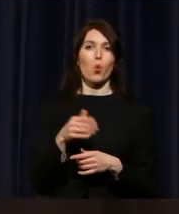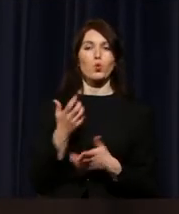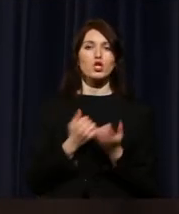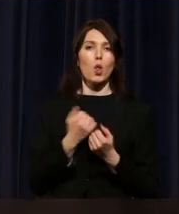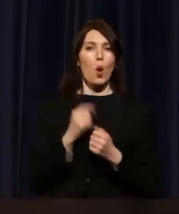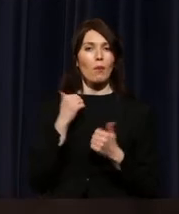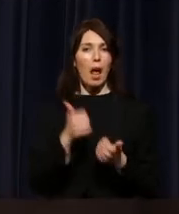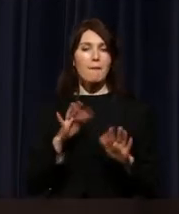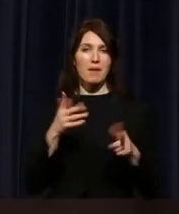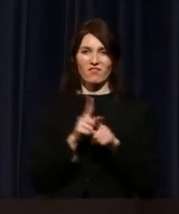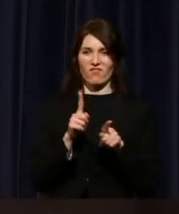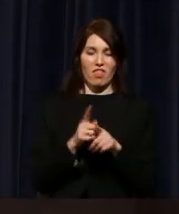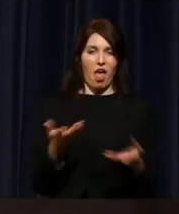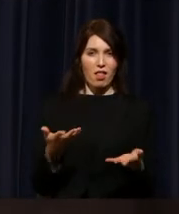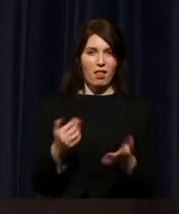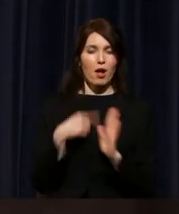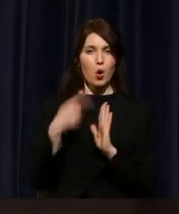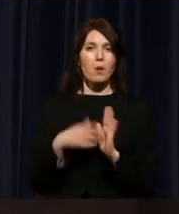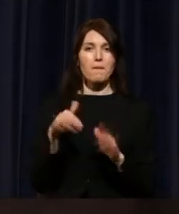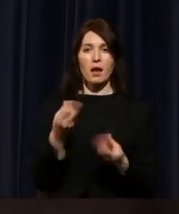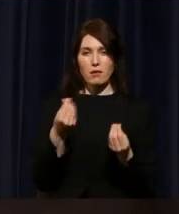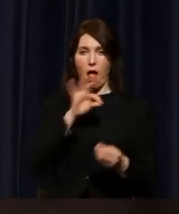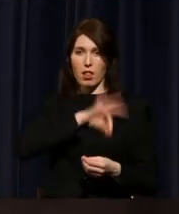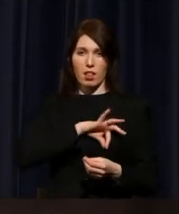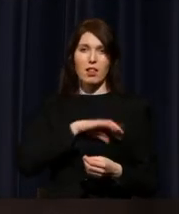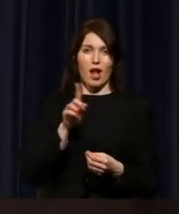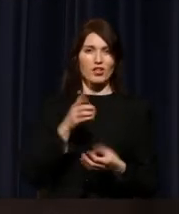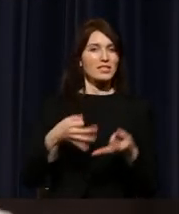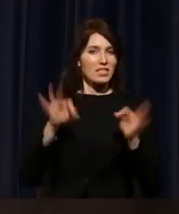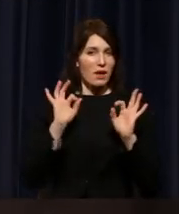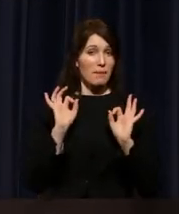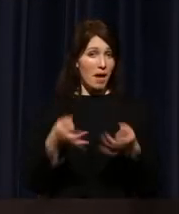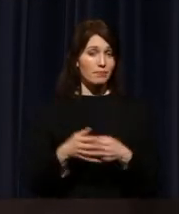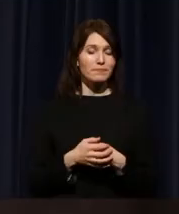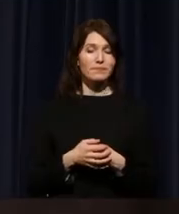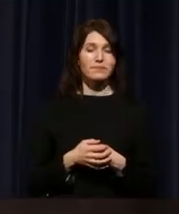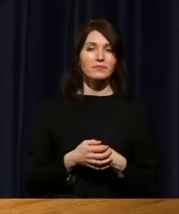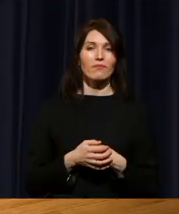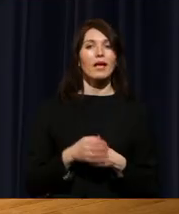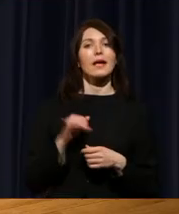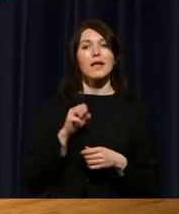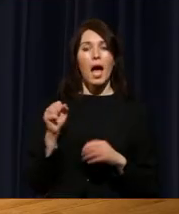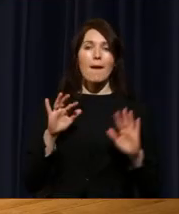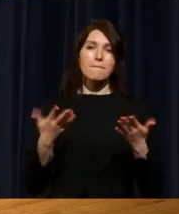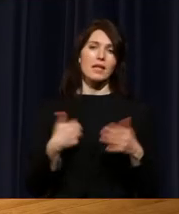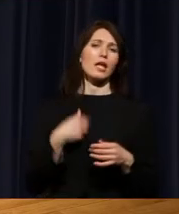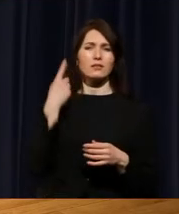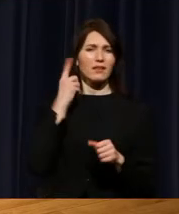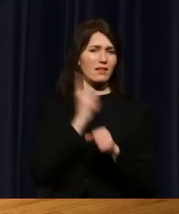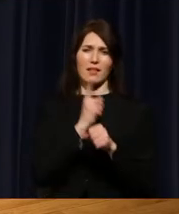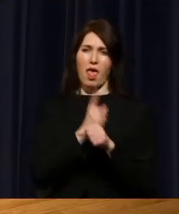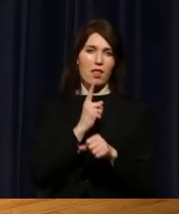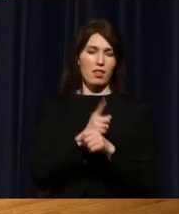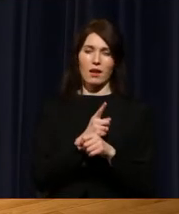bet vienalga tādā ziņā, tas jautājums par algu, es domāju, ir diezgan būtisks jautājums, vai ne? Es domāju, ka nedrīkst